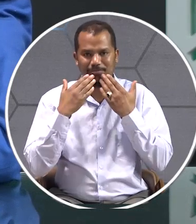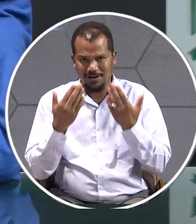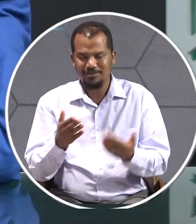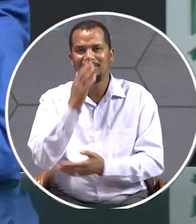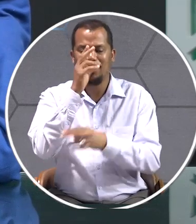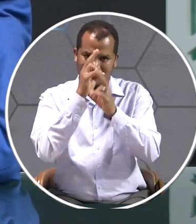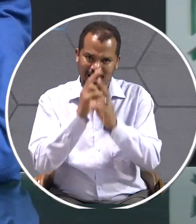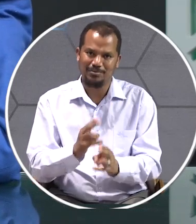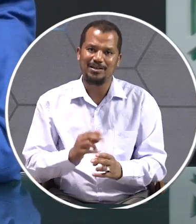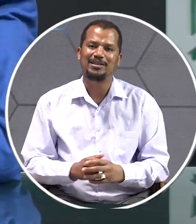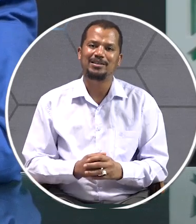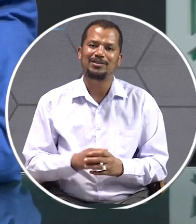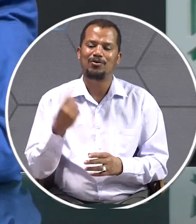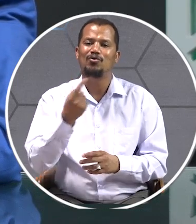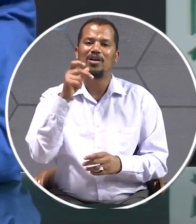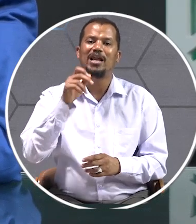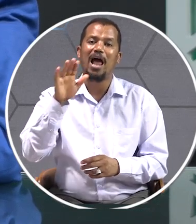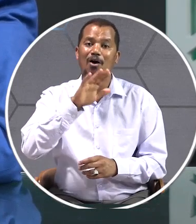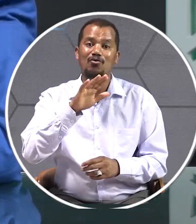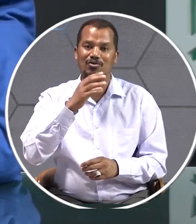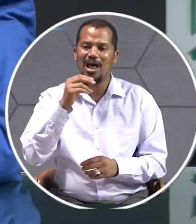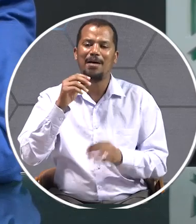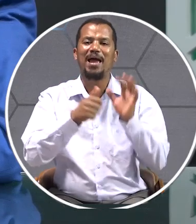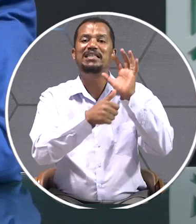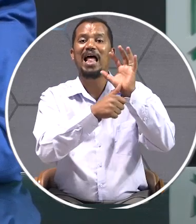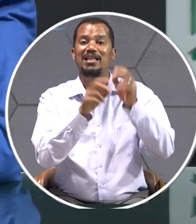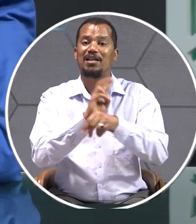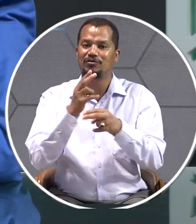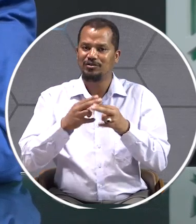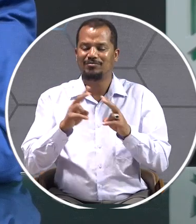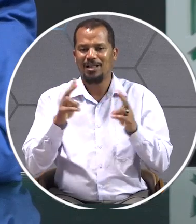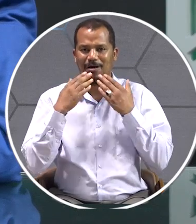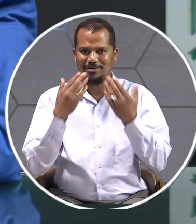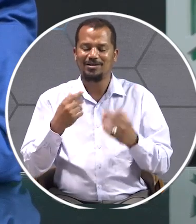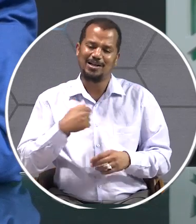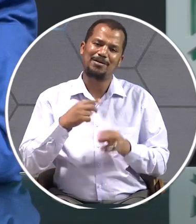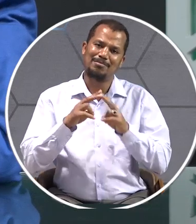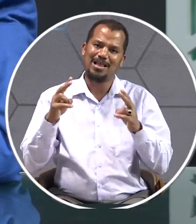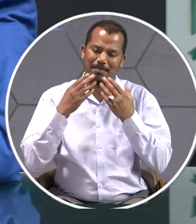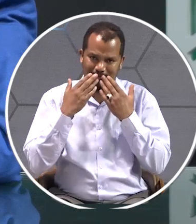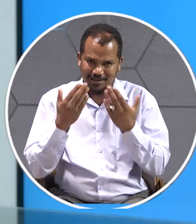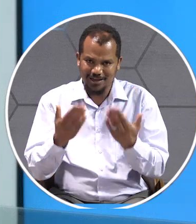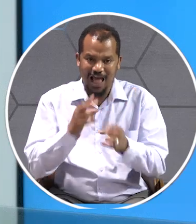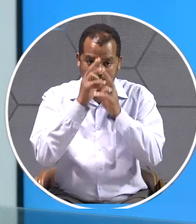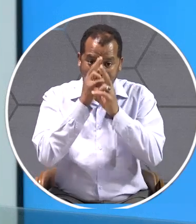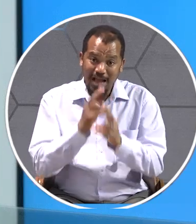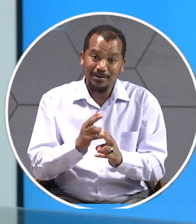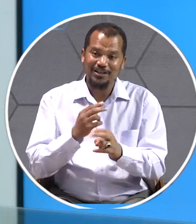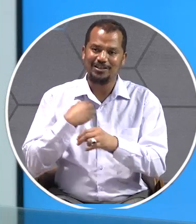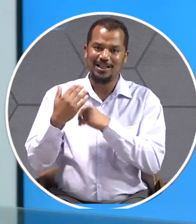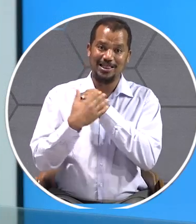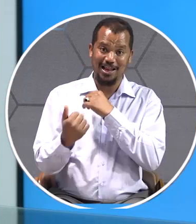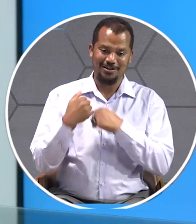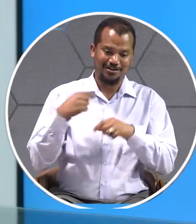የምናመሰግነው። እግዜር ያክብርልን። በሁሌ ዳጉና በኢሳት ቴሌቪዥን ስም ከልብ አመሰግናለሁ። እኔም በጣም ነው የማመሰግነው አክብረሽ